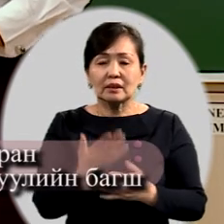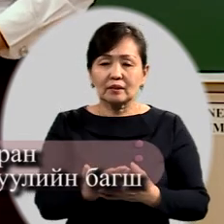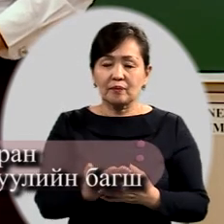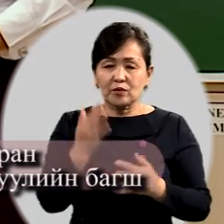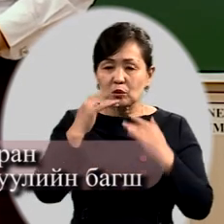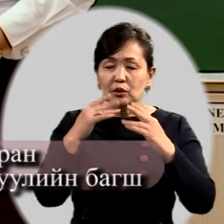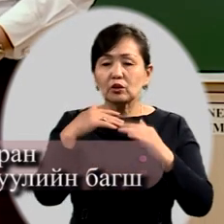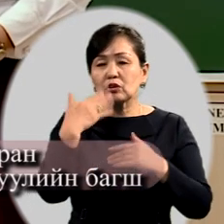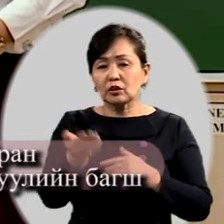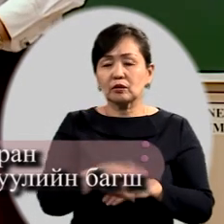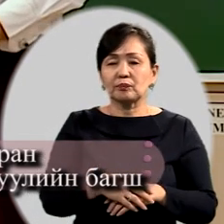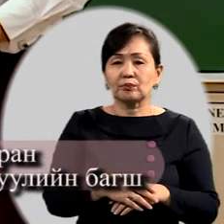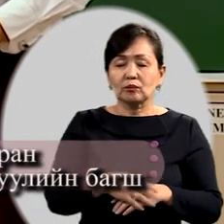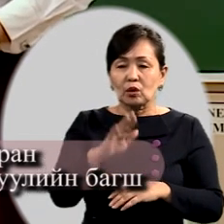кетейін.